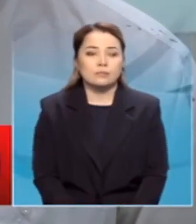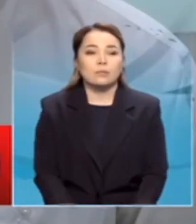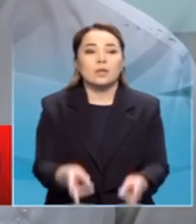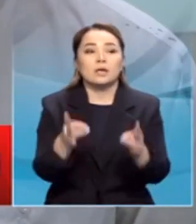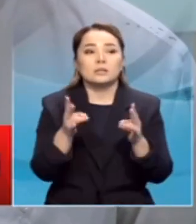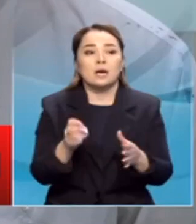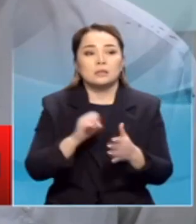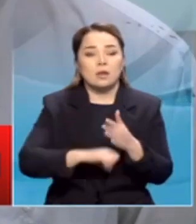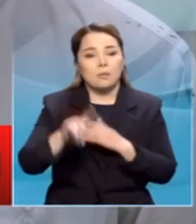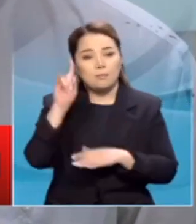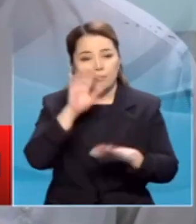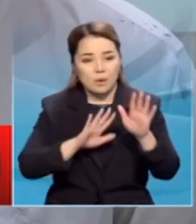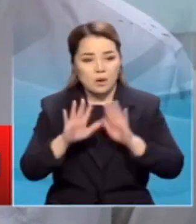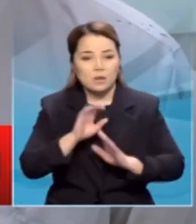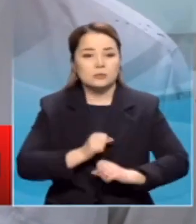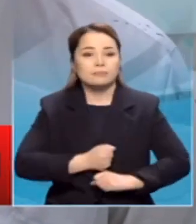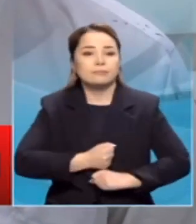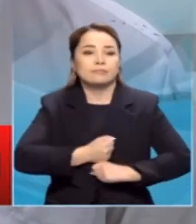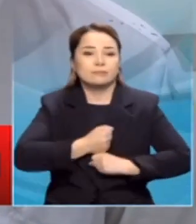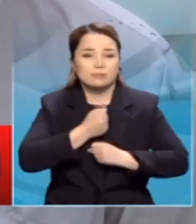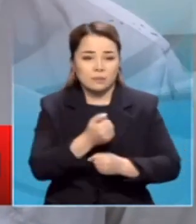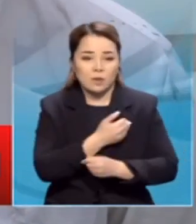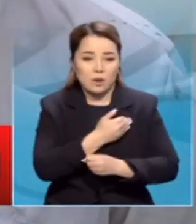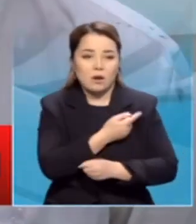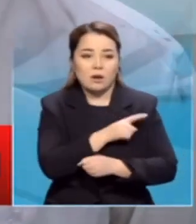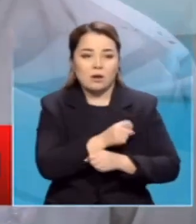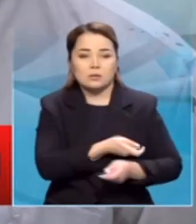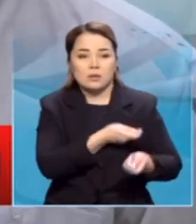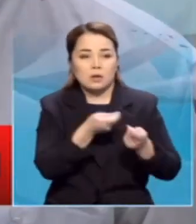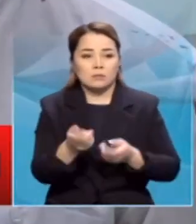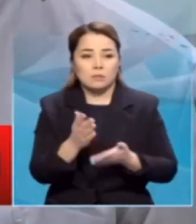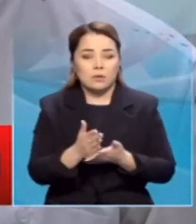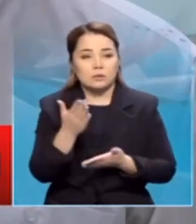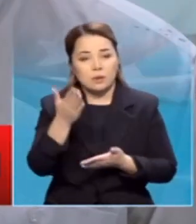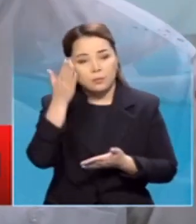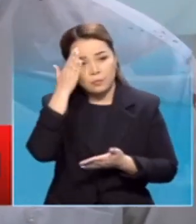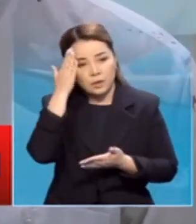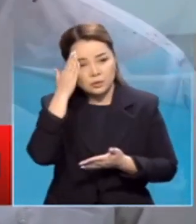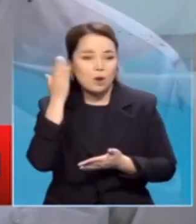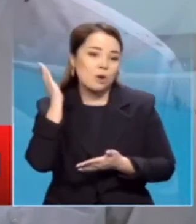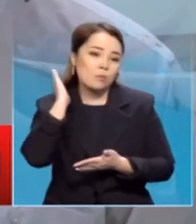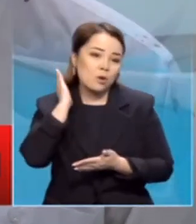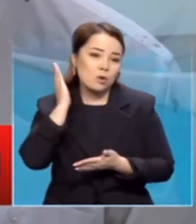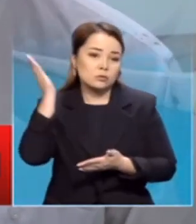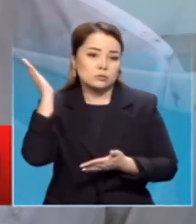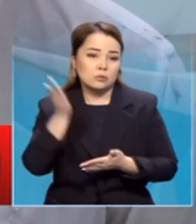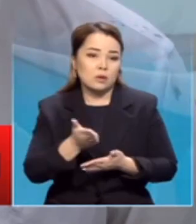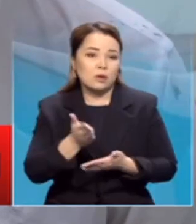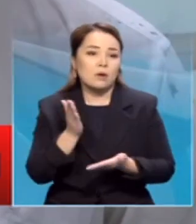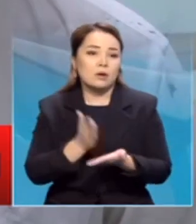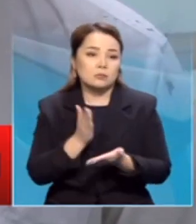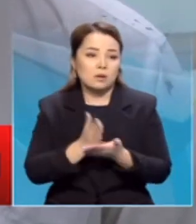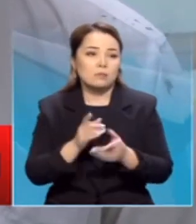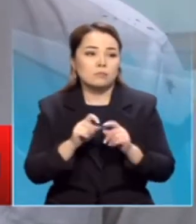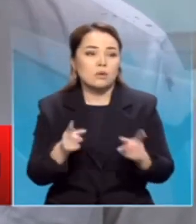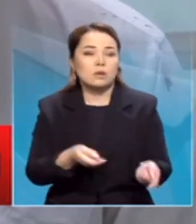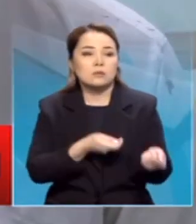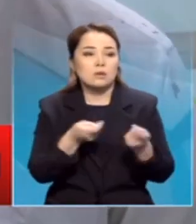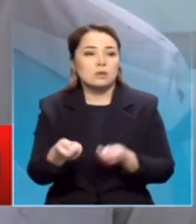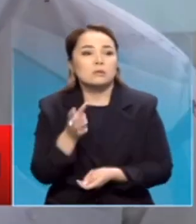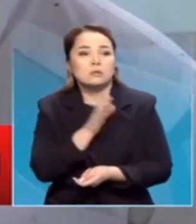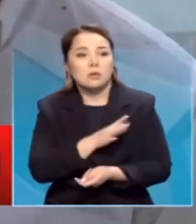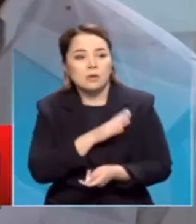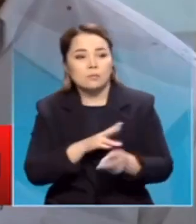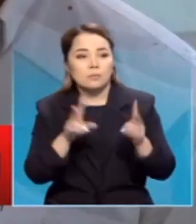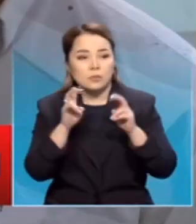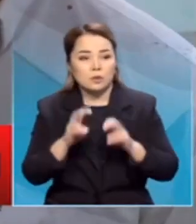Жарақат салдарынан бас айналып, жүрегі айныған соң ауруханаға келдік. Баламның басынан және мойнынан ұрған. Қару бар адам мектепке қалай кіреді?